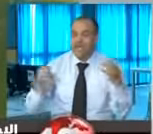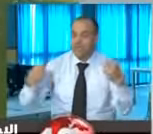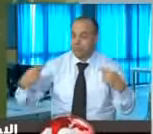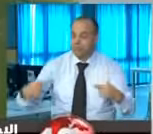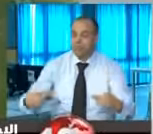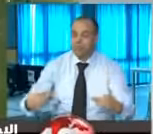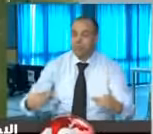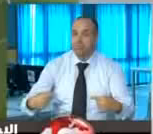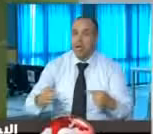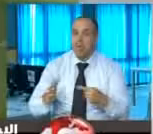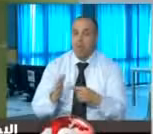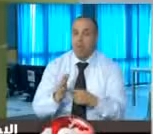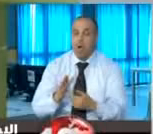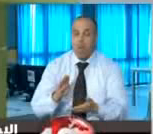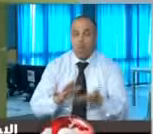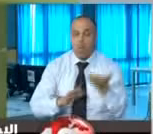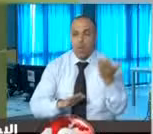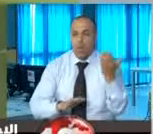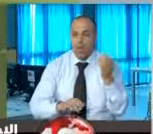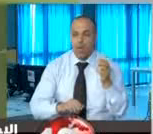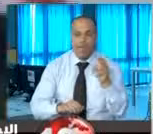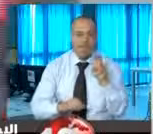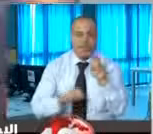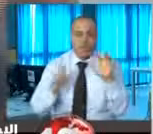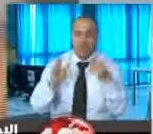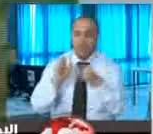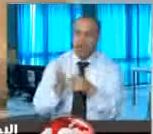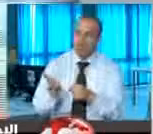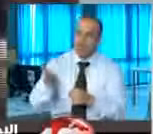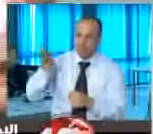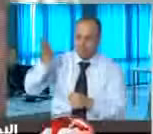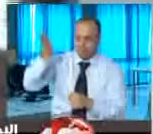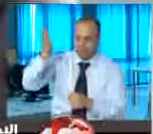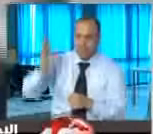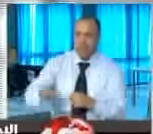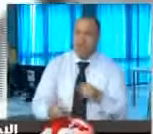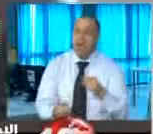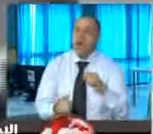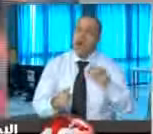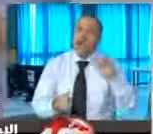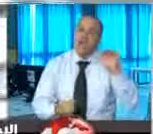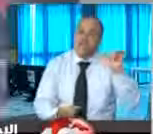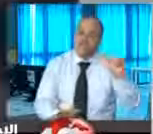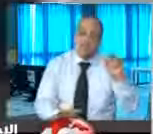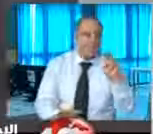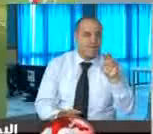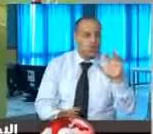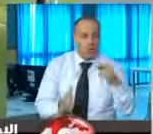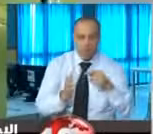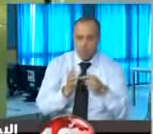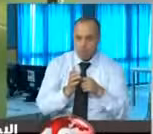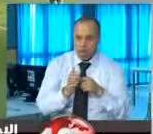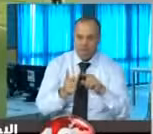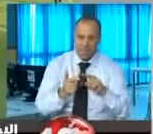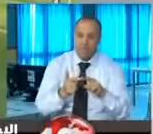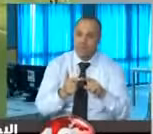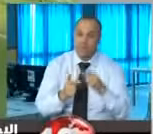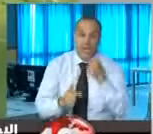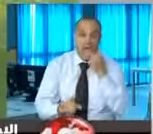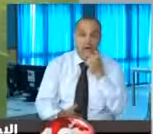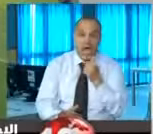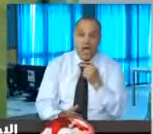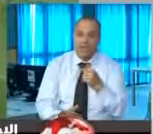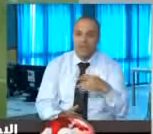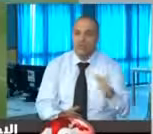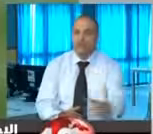ليرفع رصيده في الصدارة إلى 28 نقطة، فيما رفع أياكس رصيده إلى 23 ثانية الجدول. وكان